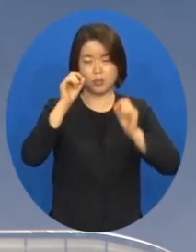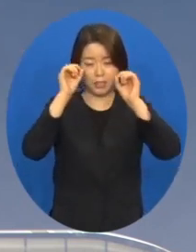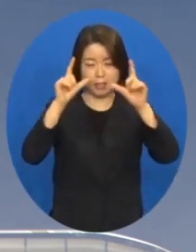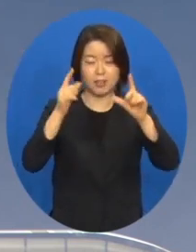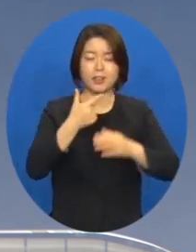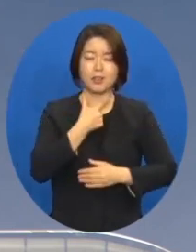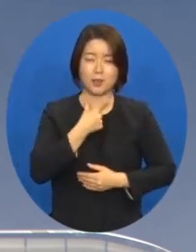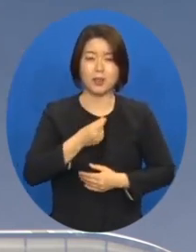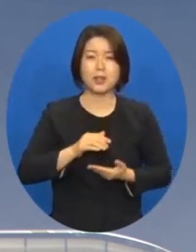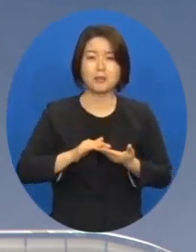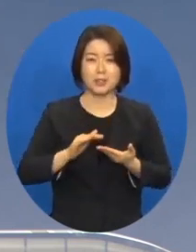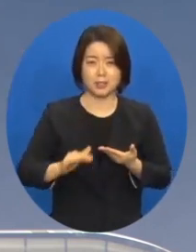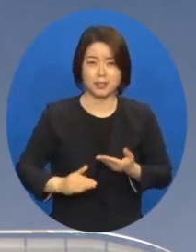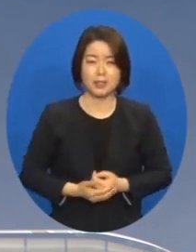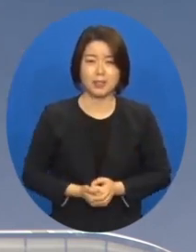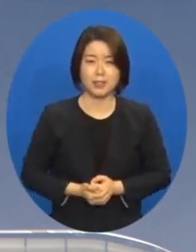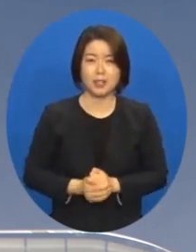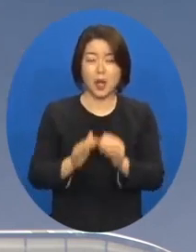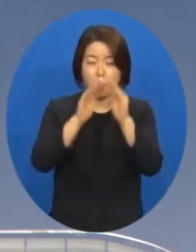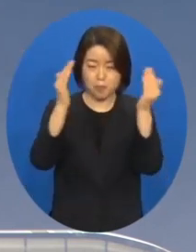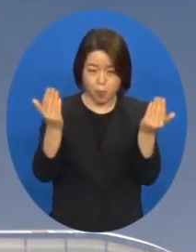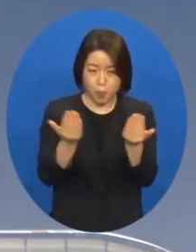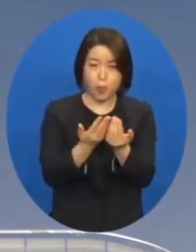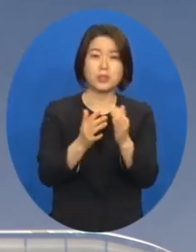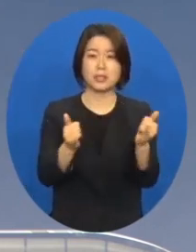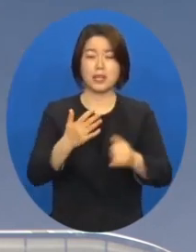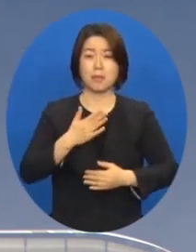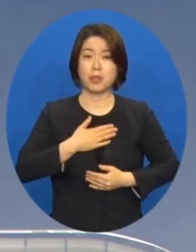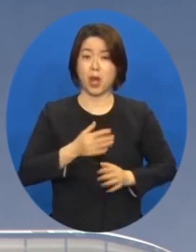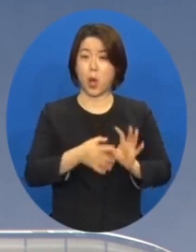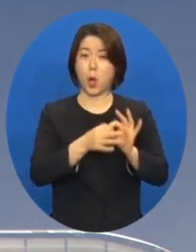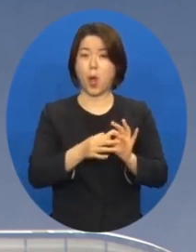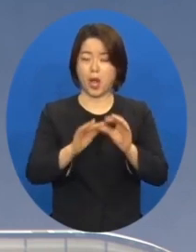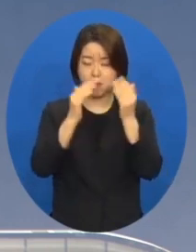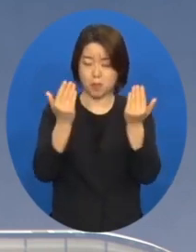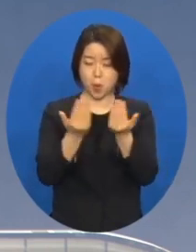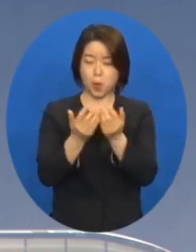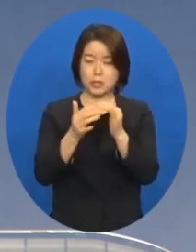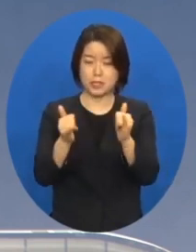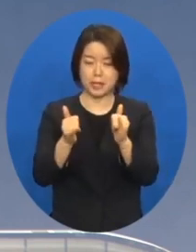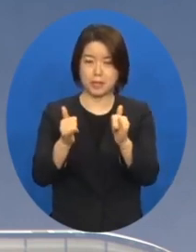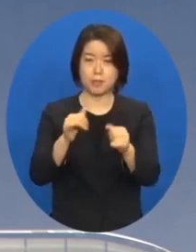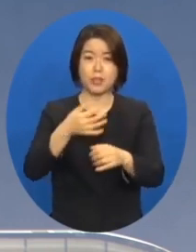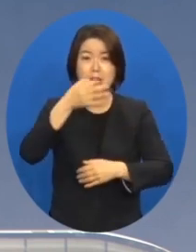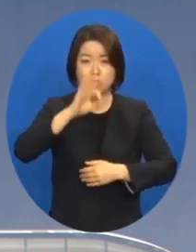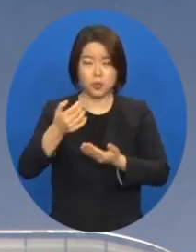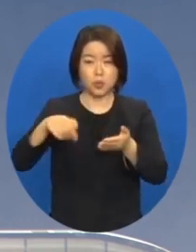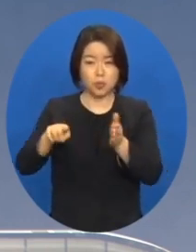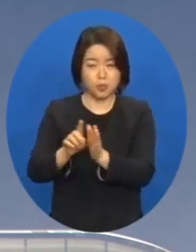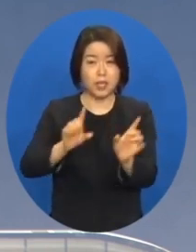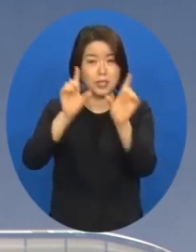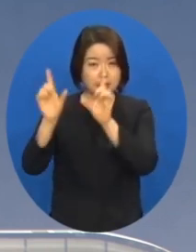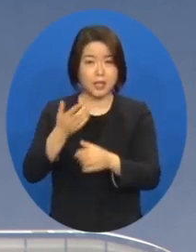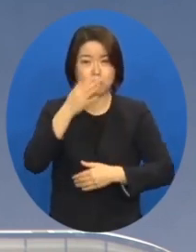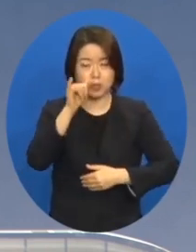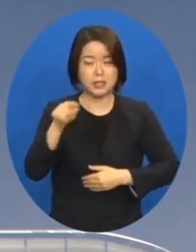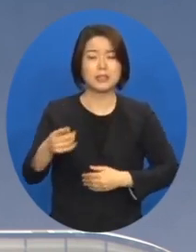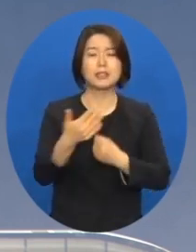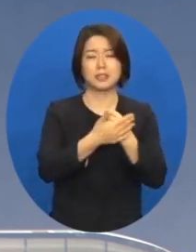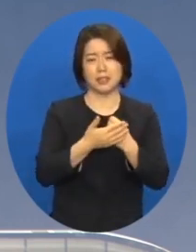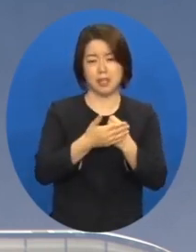원합니다. 모든 사람, 나와 관련된 모든 사람의 유익을 위해서 살 수 있는 하나님 그 은혜로